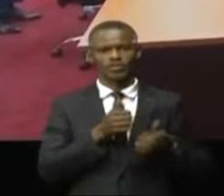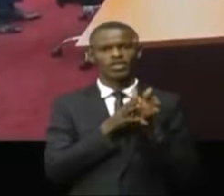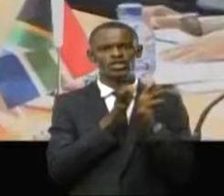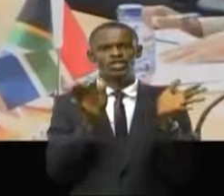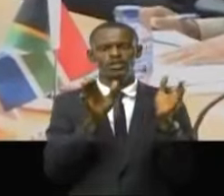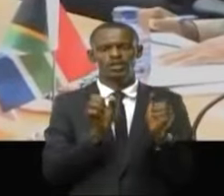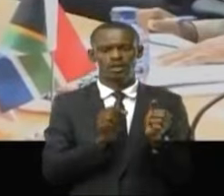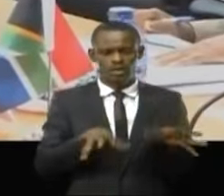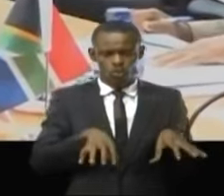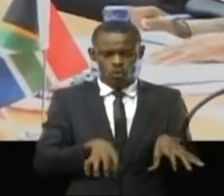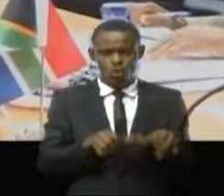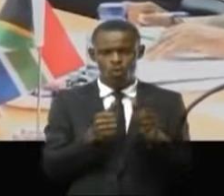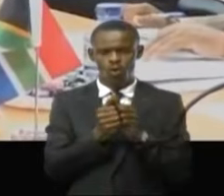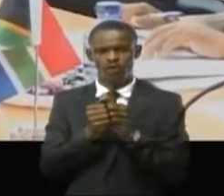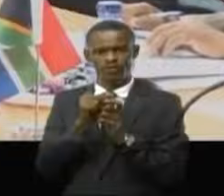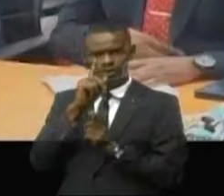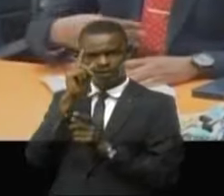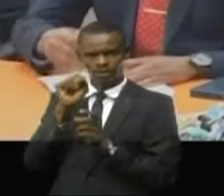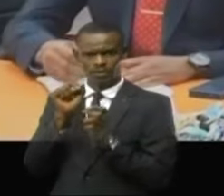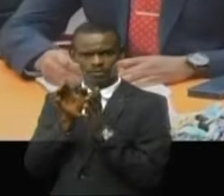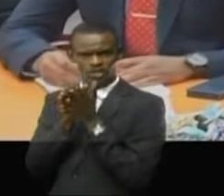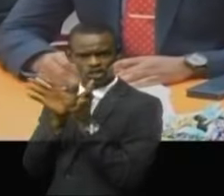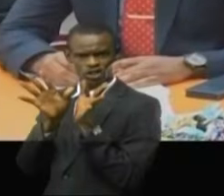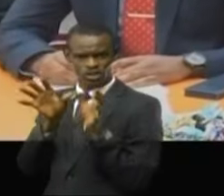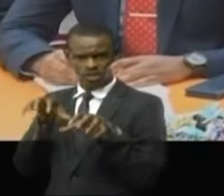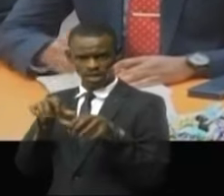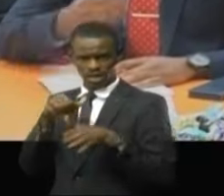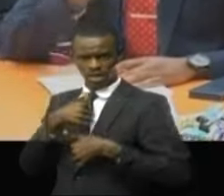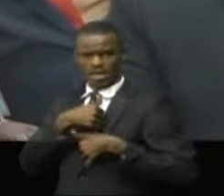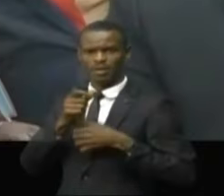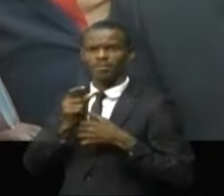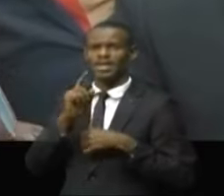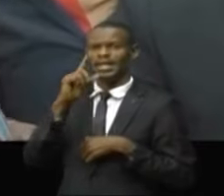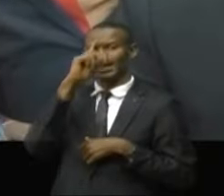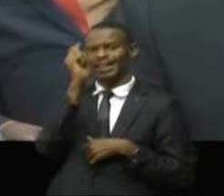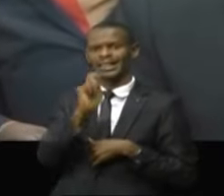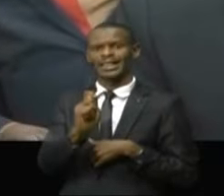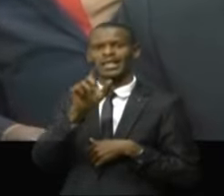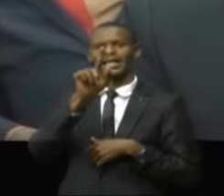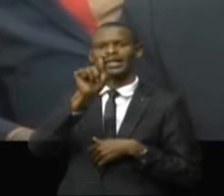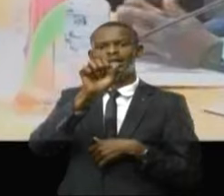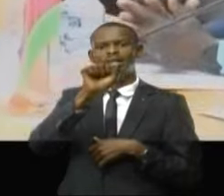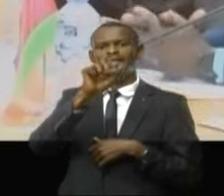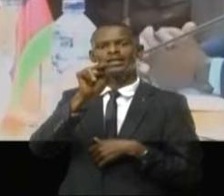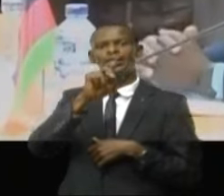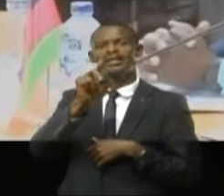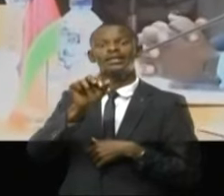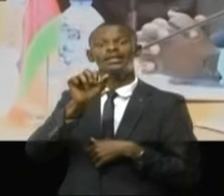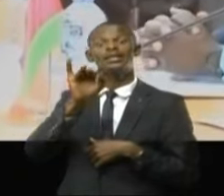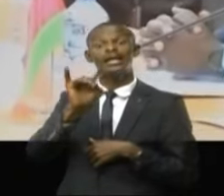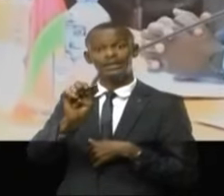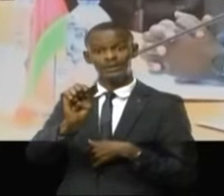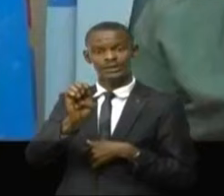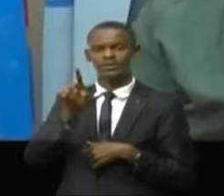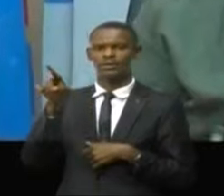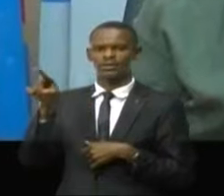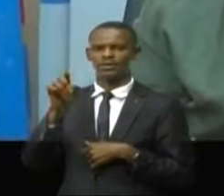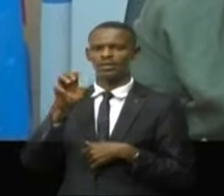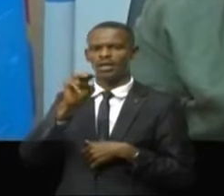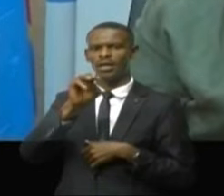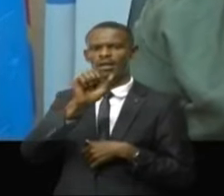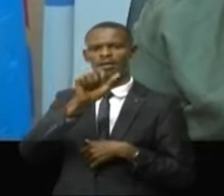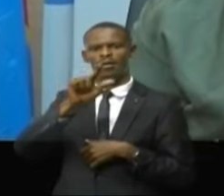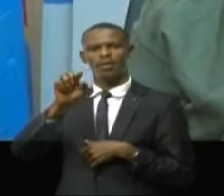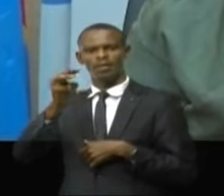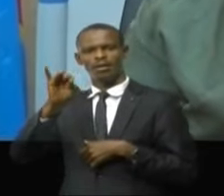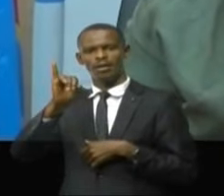du Sud, du Malawi et de la Tanzanie. Ces travaux constituent la suite logique de la dernière réunion d'Addis Abeba et celle des experts militaires des quatre